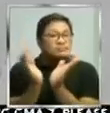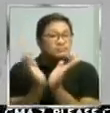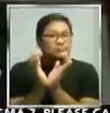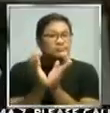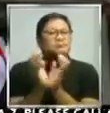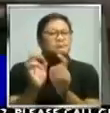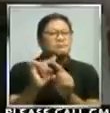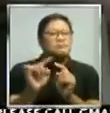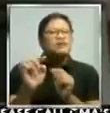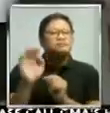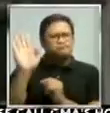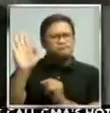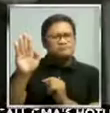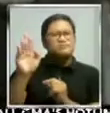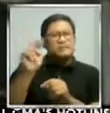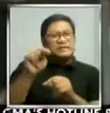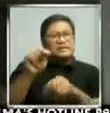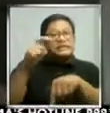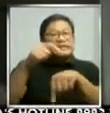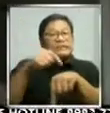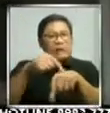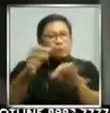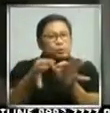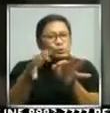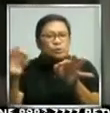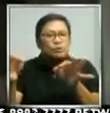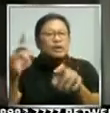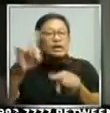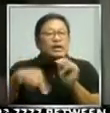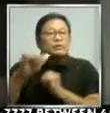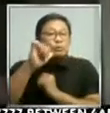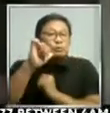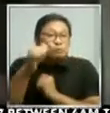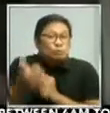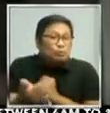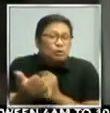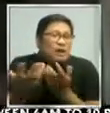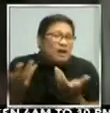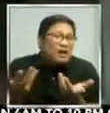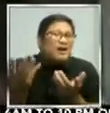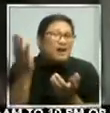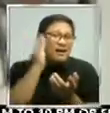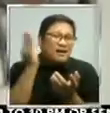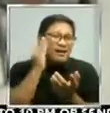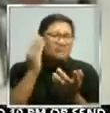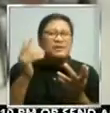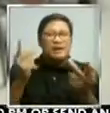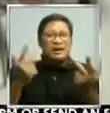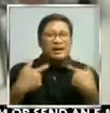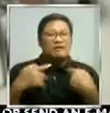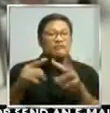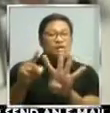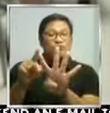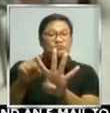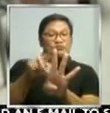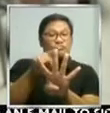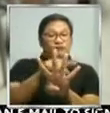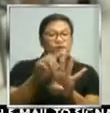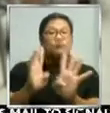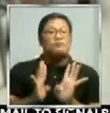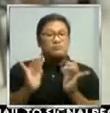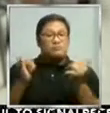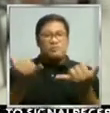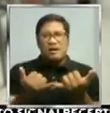palugit. Hindi namin kakayanin hanggang bukas. Kasi alam naman natin, meron ako ditong apat na barangay na medyo red zone. Yun yung